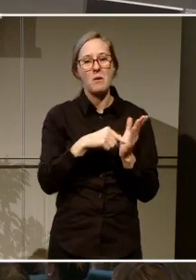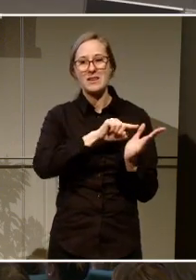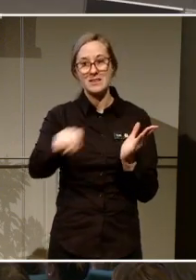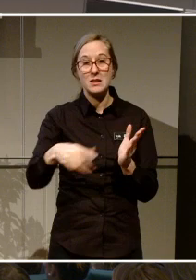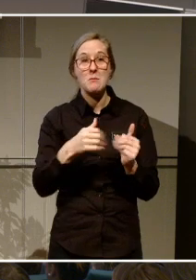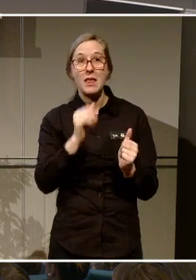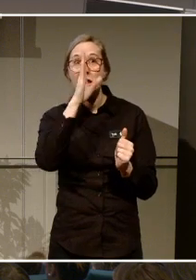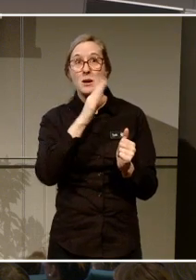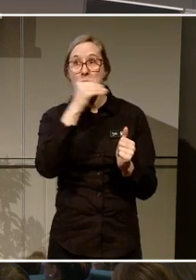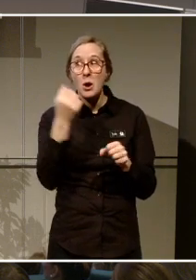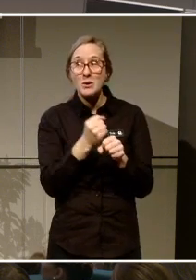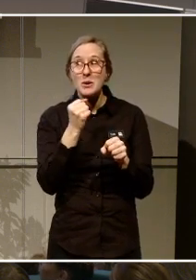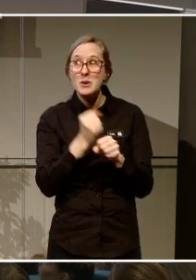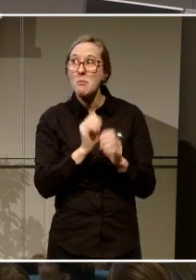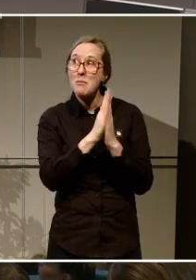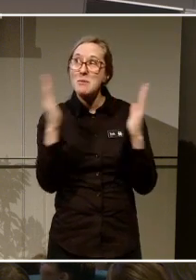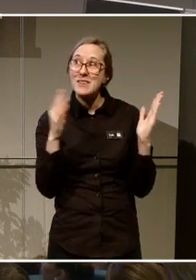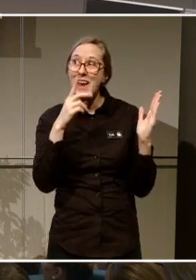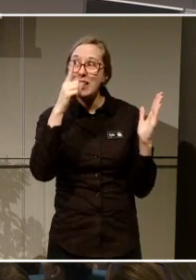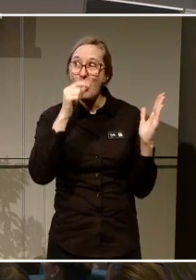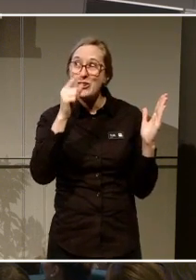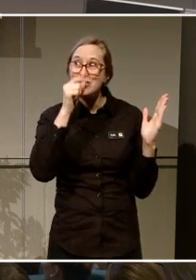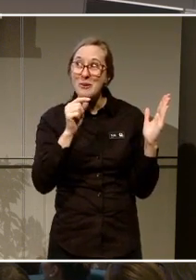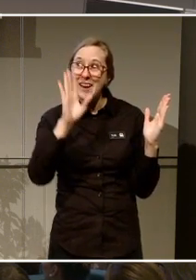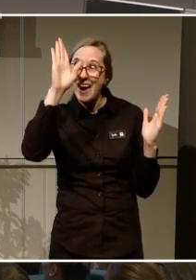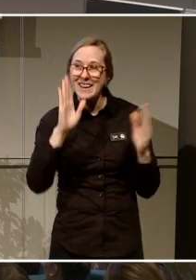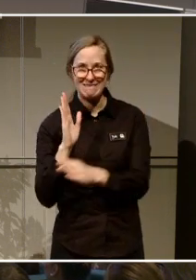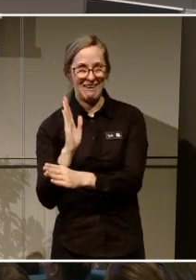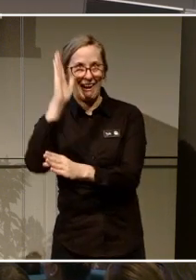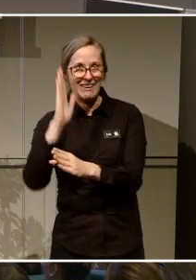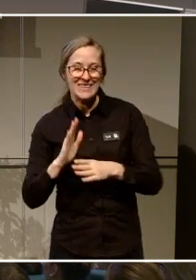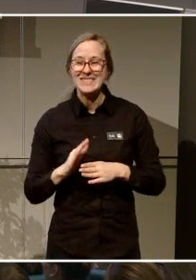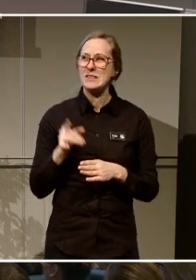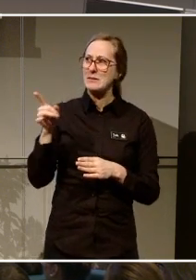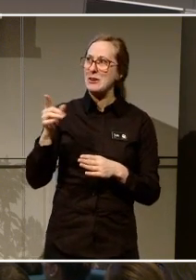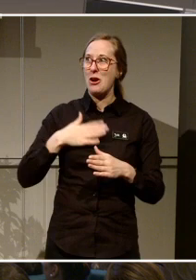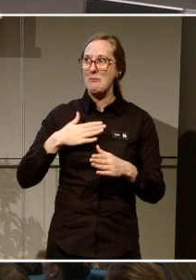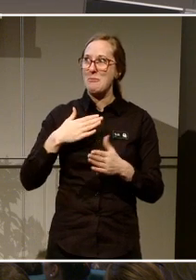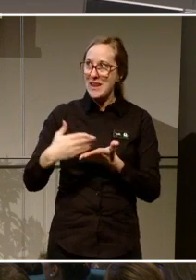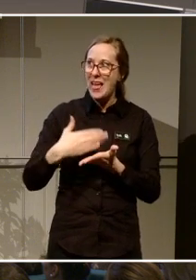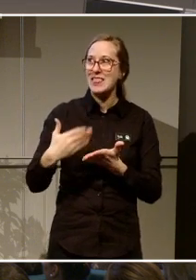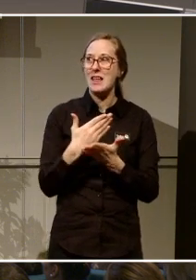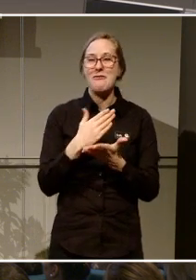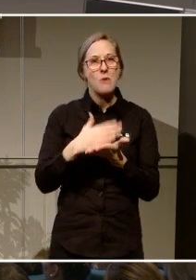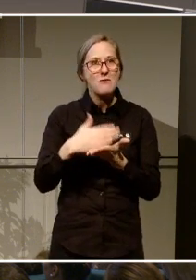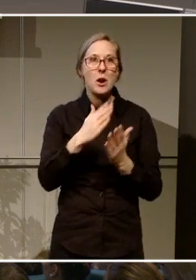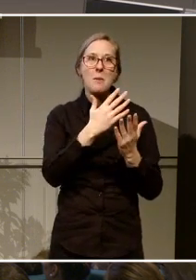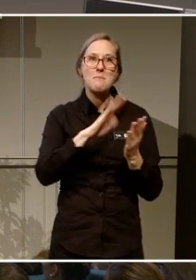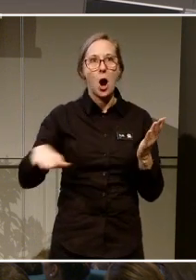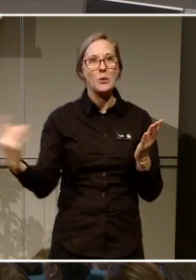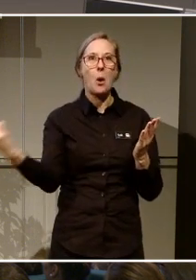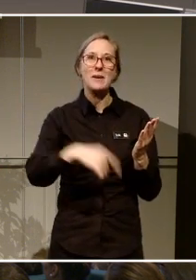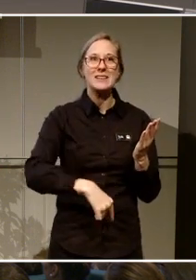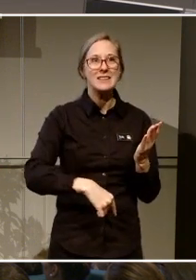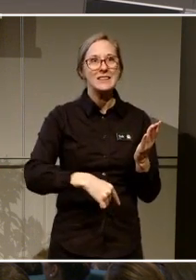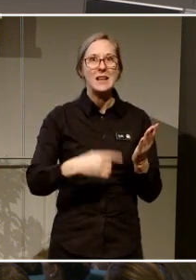biblioteket i Norrköping, hej Björn! Jag blev så jätteglad när du berättade att det kommer fortfarande barn och berättar om det här när de kommer in i bokbussen. Ja, här